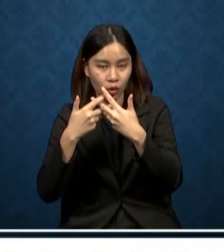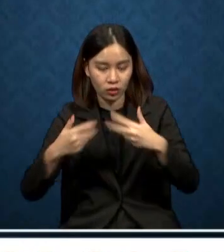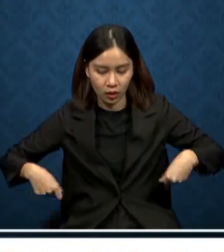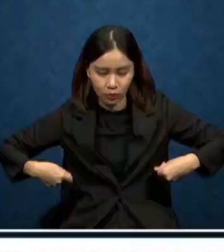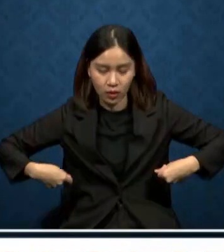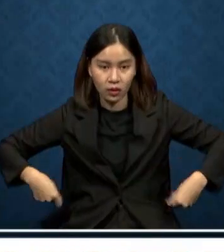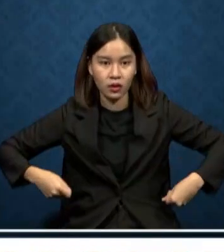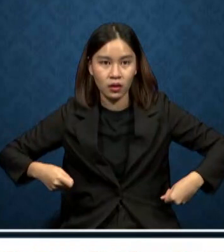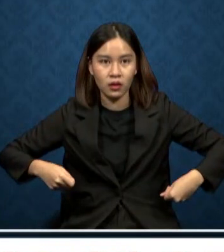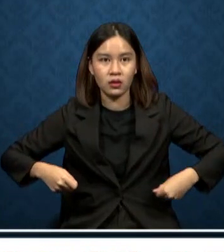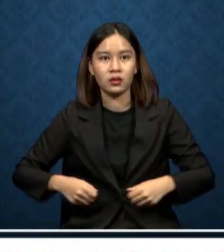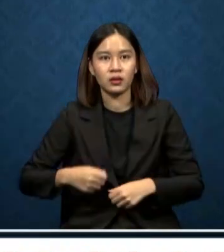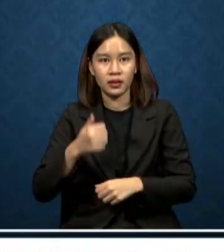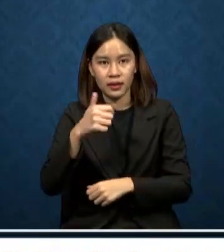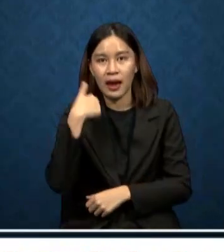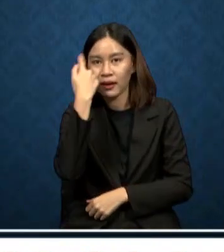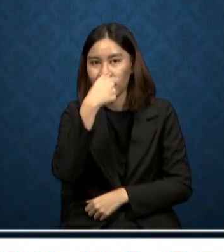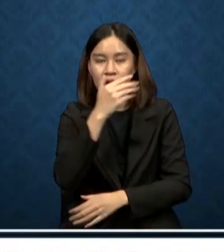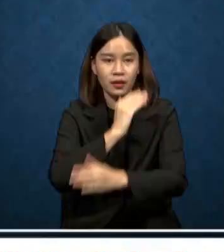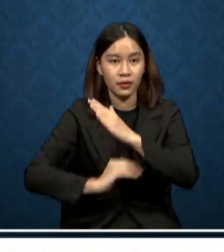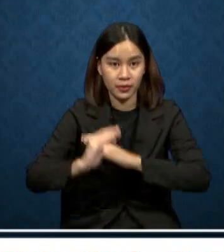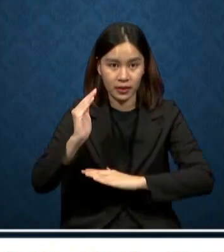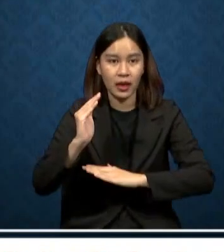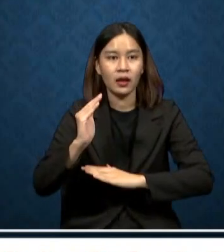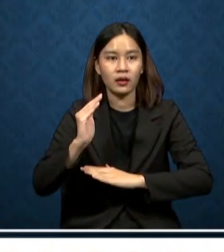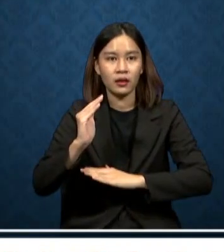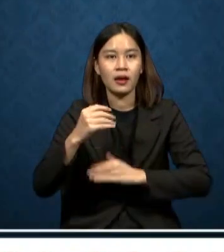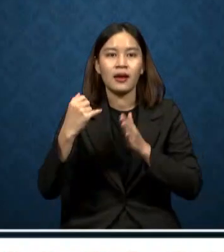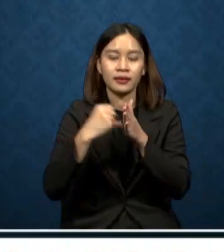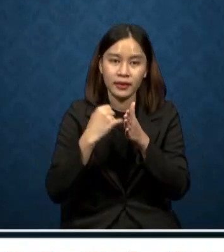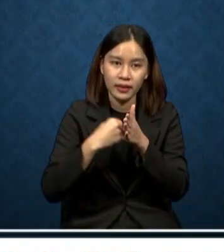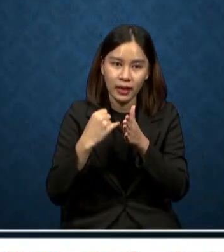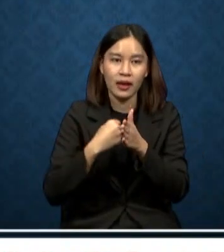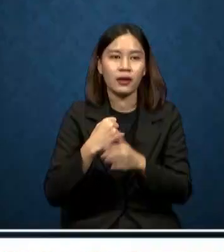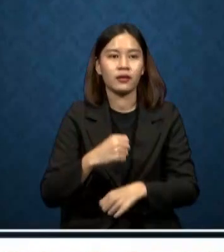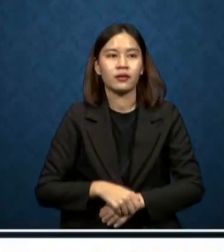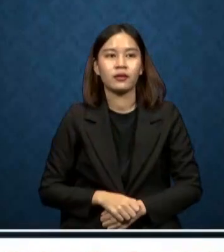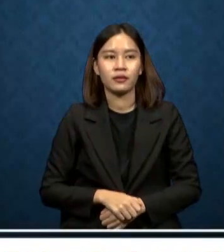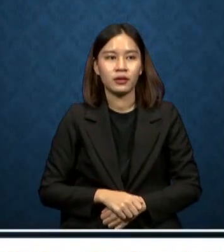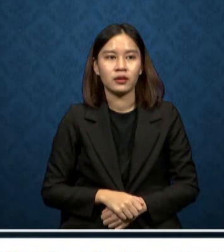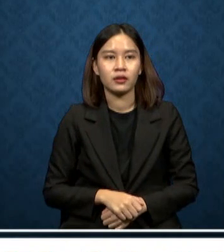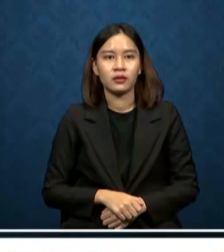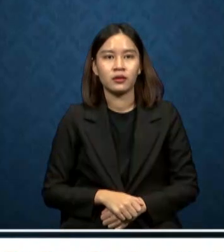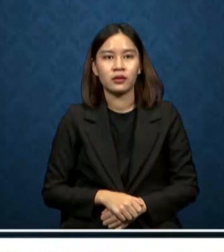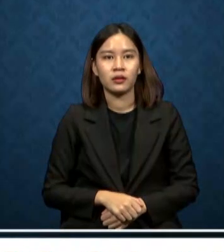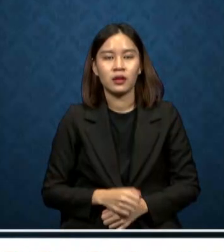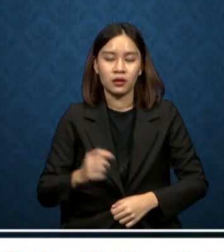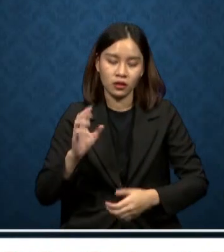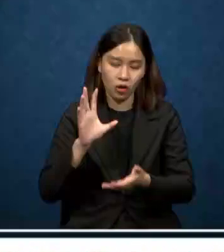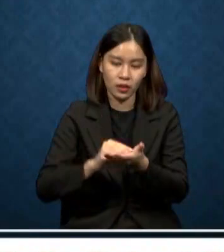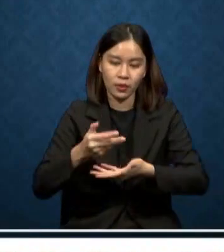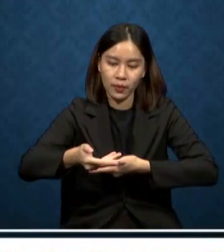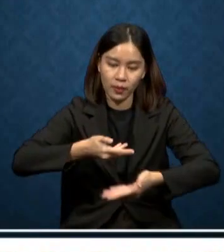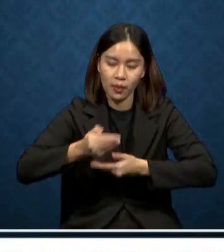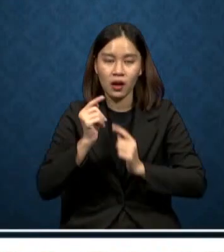ลอนเพื่อให้ผู้ที่ภิการมีความ█ สบายมากยิงขึันนะครับ ตรงนั้นก็ไปแกเปลี่ยแล้วก็